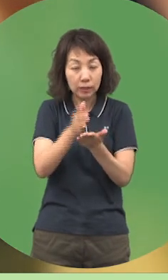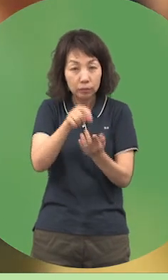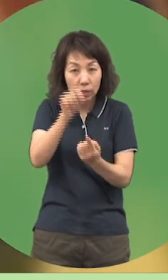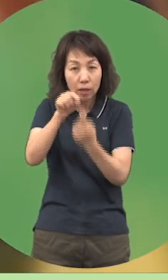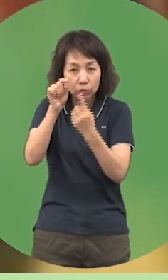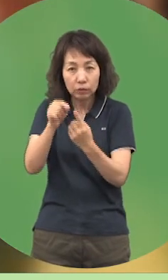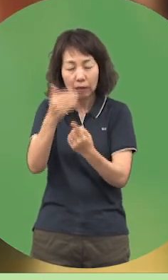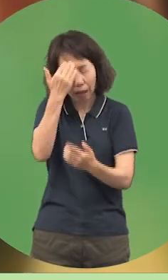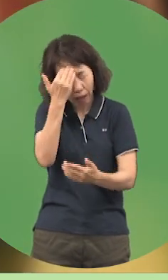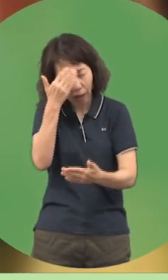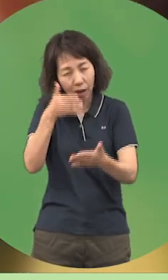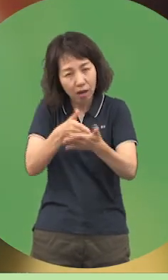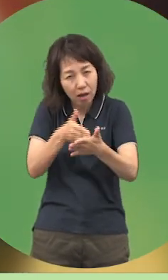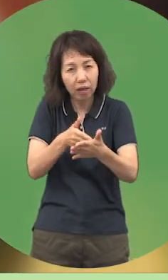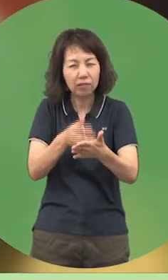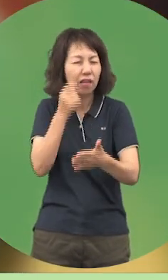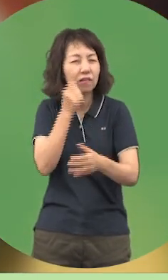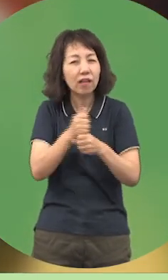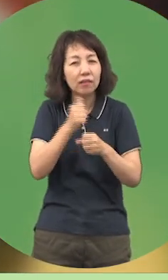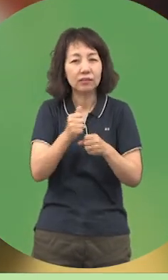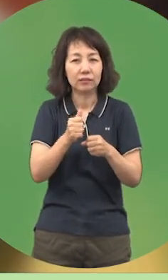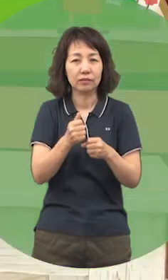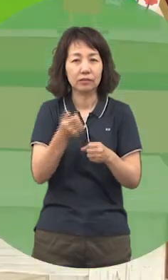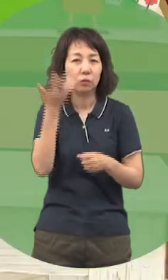約されてしまう恐れがあります。